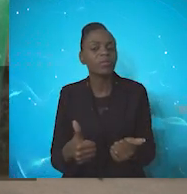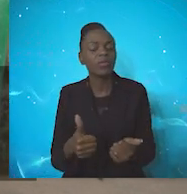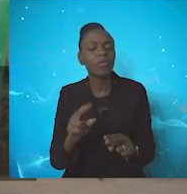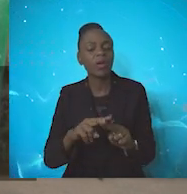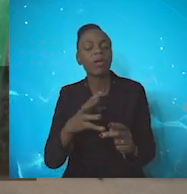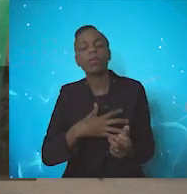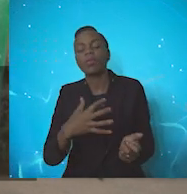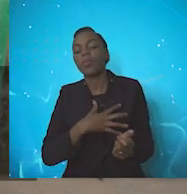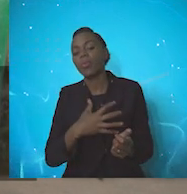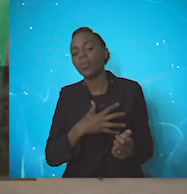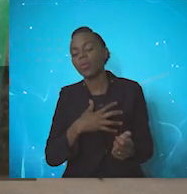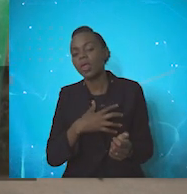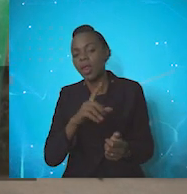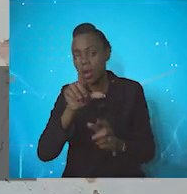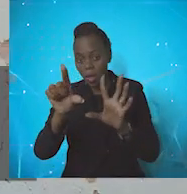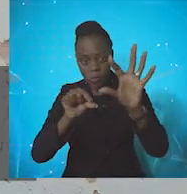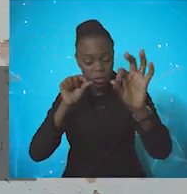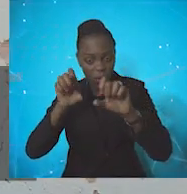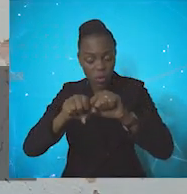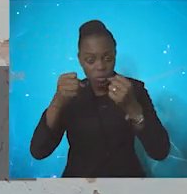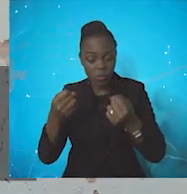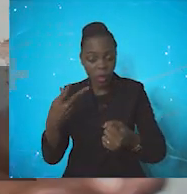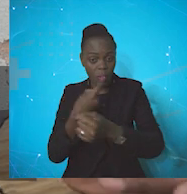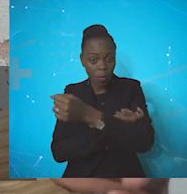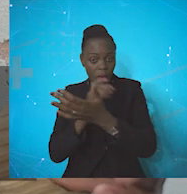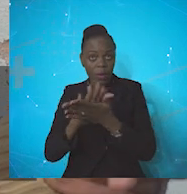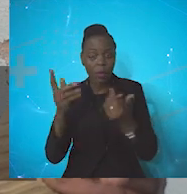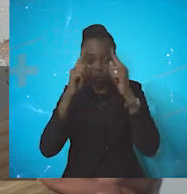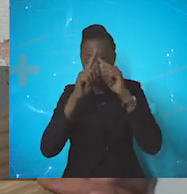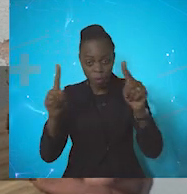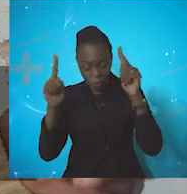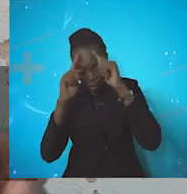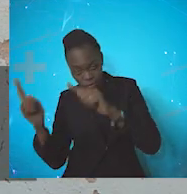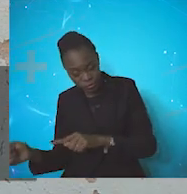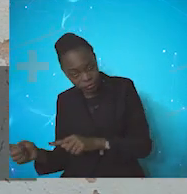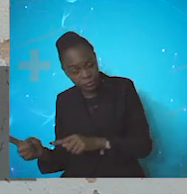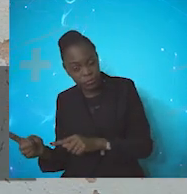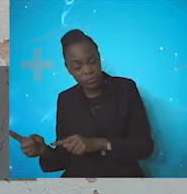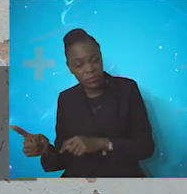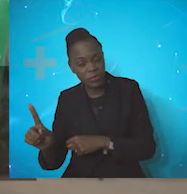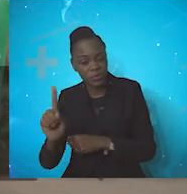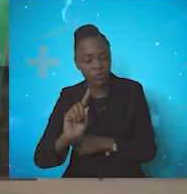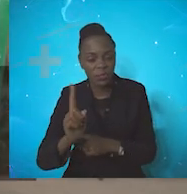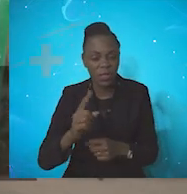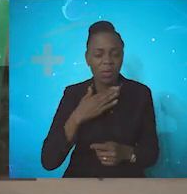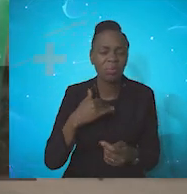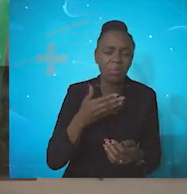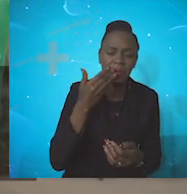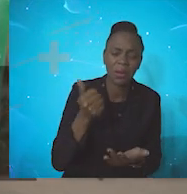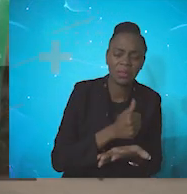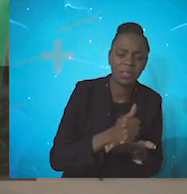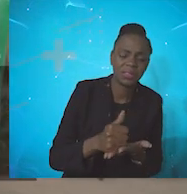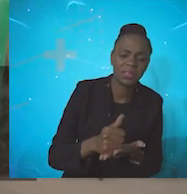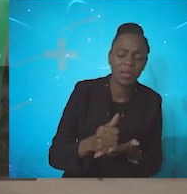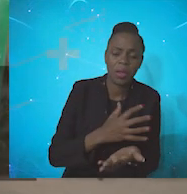moyo. Ndiye iwe usanga kute asa kupinde, asa kubaye Jackson kuma umarile. Ya hii. Sopa. Sopa. Moyo ndi wanda